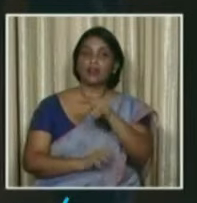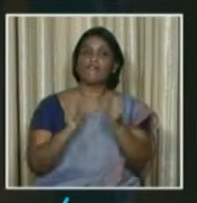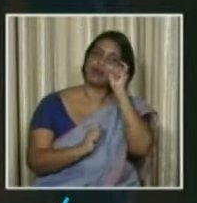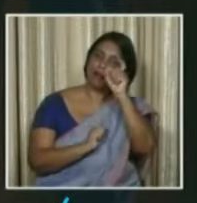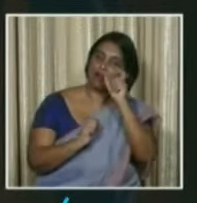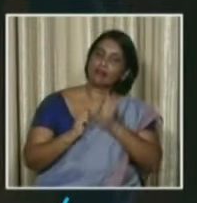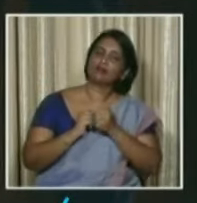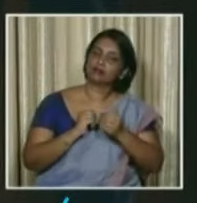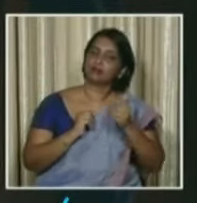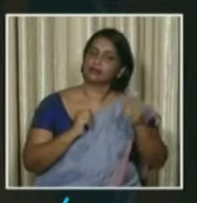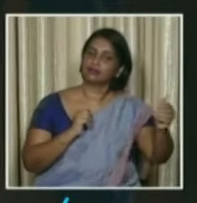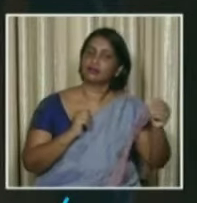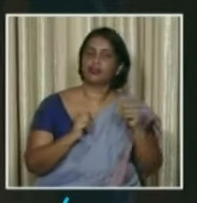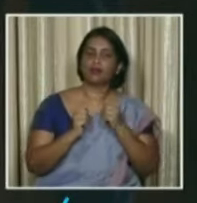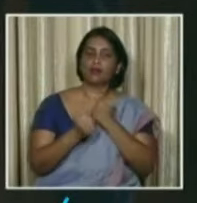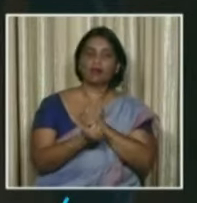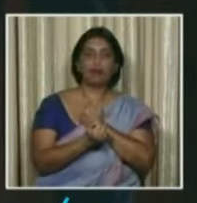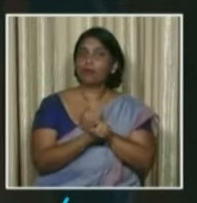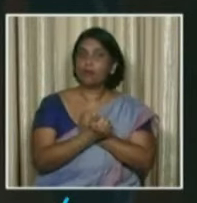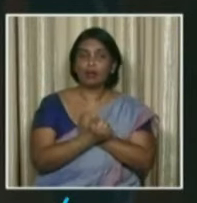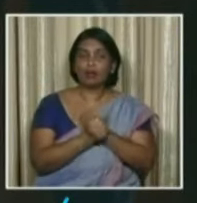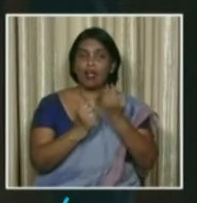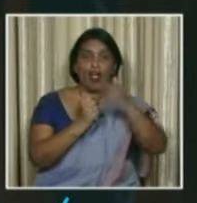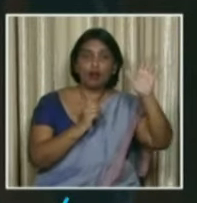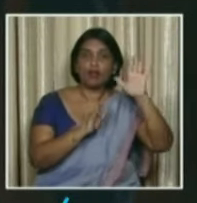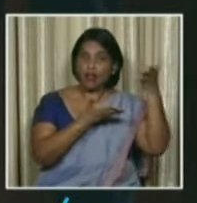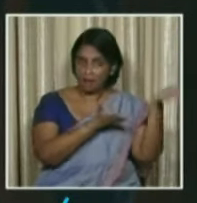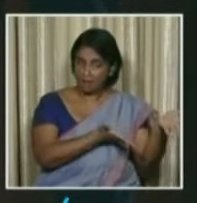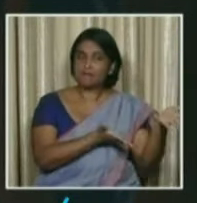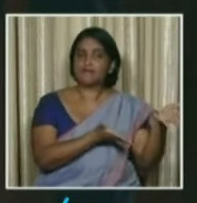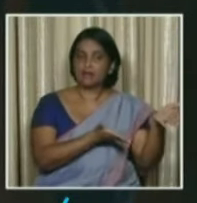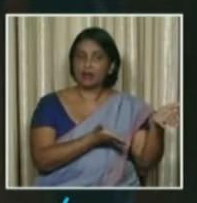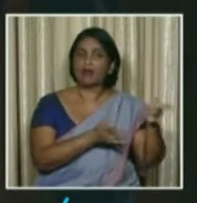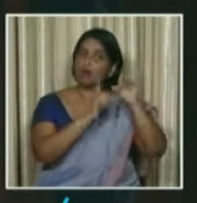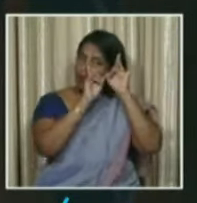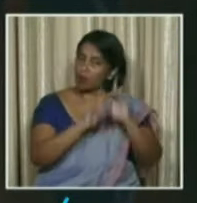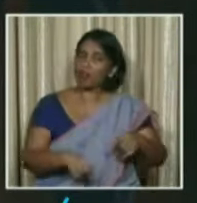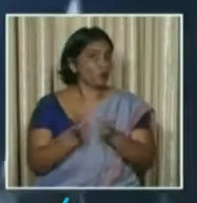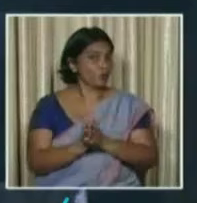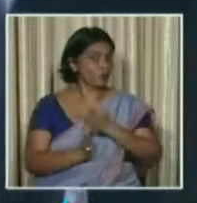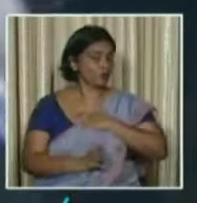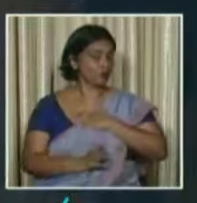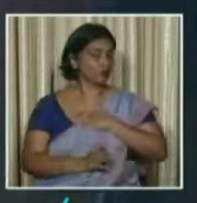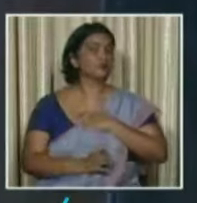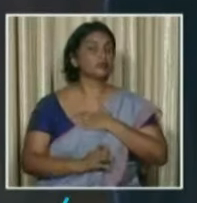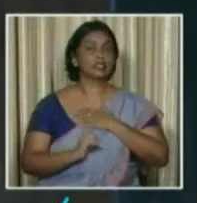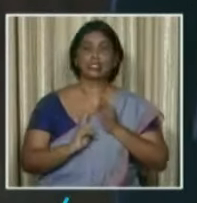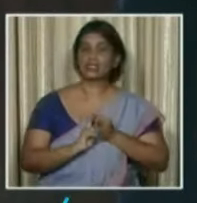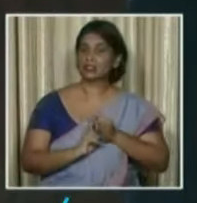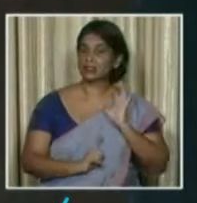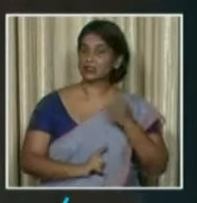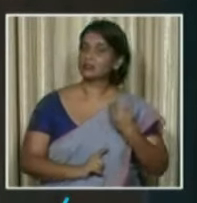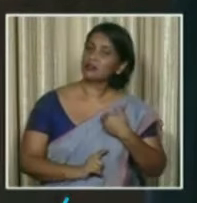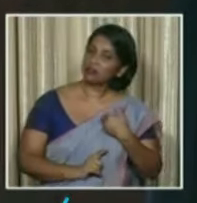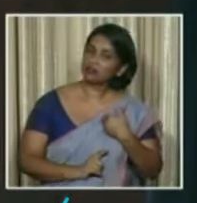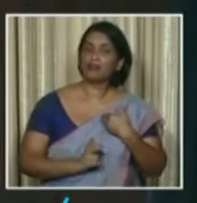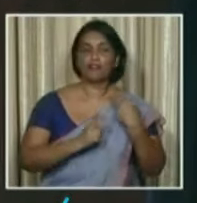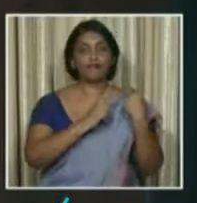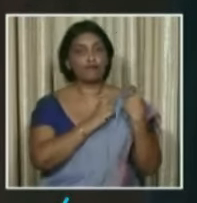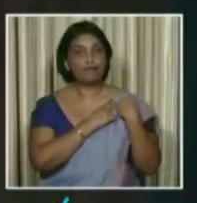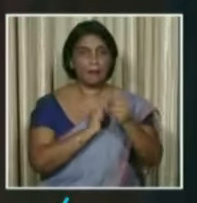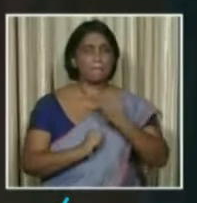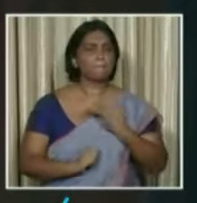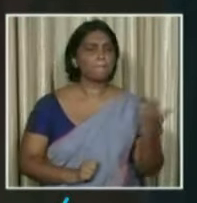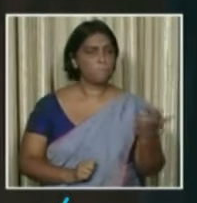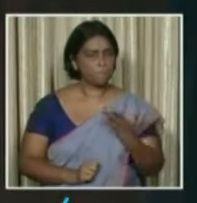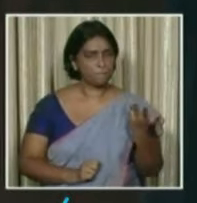බලාගෙන ගියා. හරිද? පොලිස්පති ධූරය මේ හිස් වෙලා තිබුණ නැහැ එතකොට. එහෙනම් ඒකත් ඔය තර්කයක් මෙතෙන් අදාළයි. ජනාධිපතිවරයා විදියට තමන්ගේ යුතුකම් කොටස කරන්න බැරි